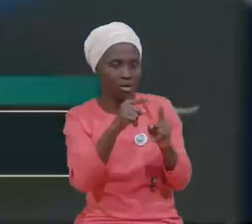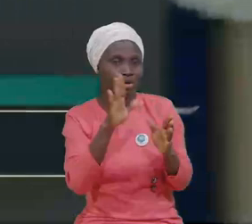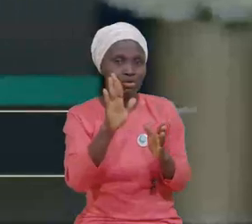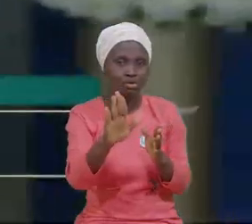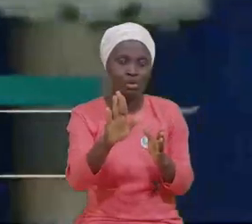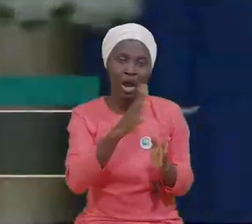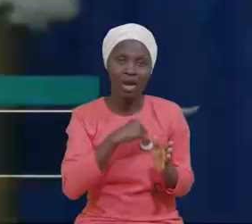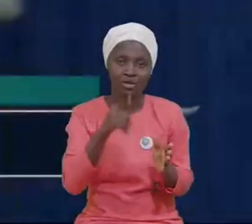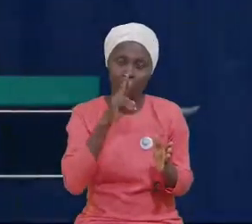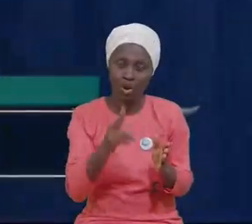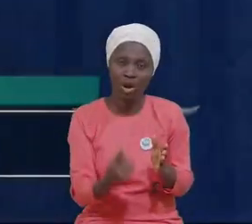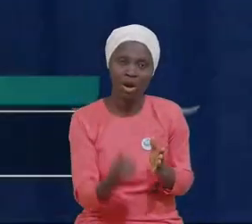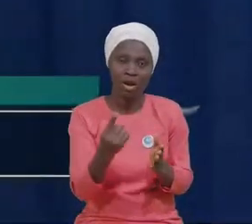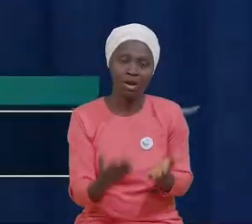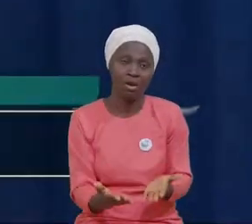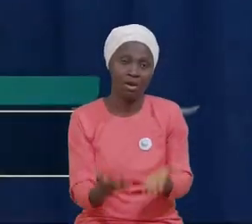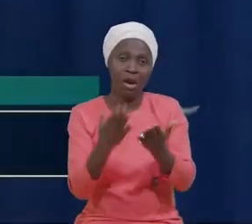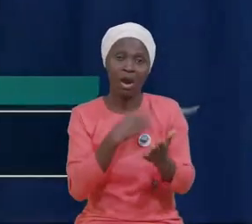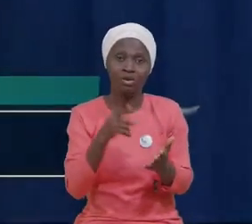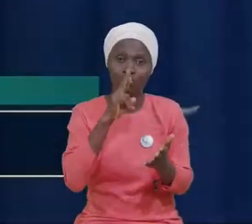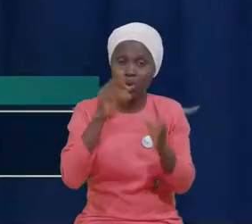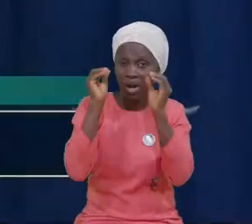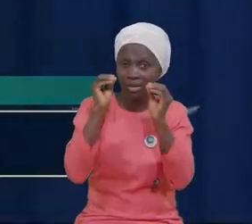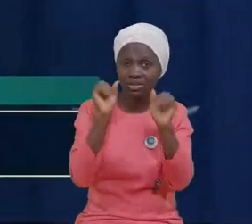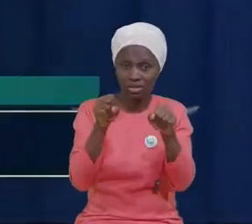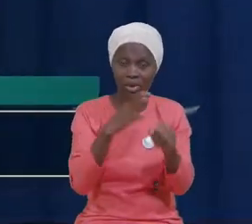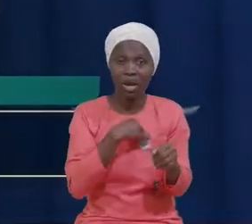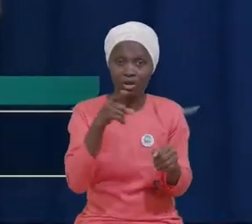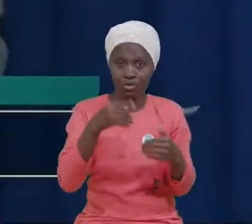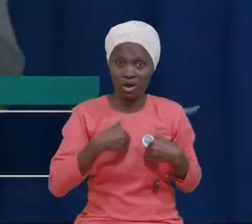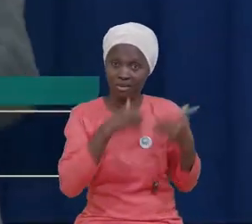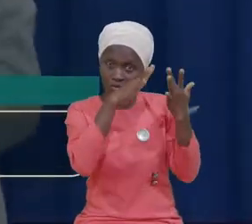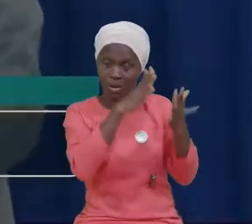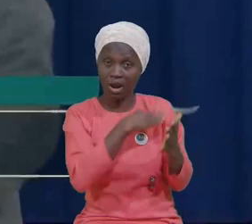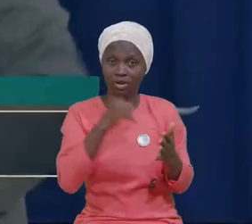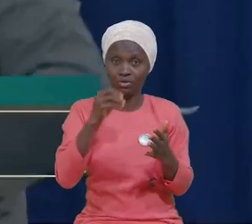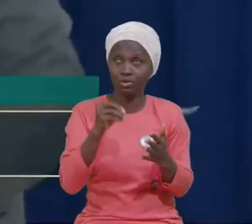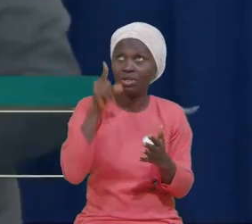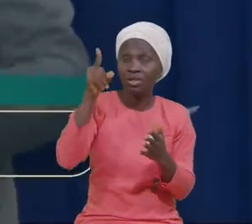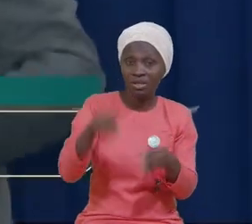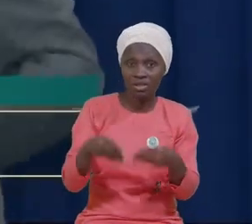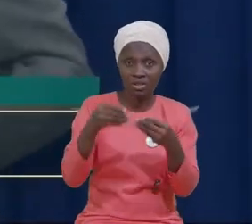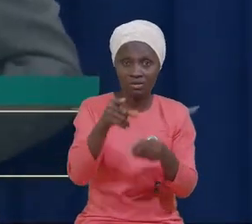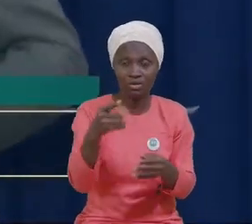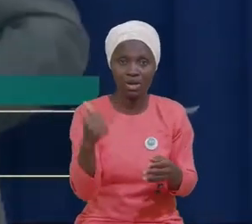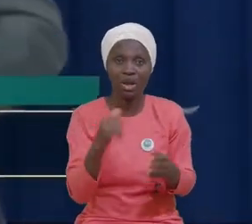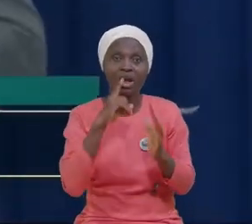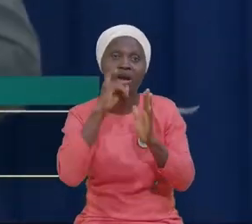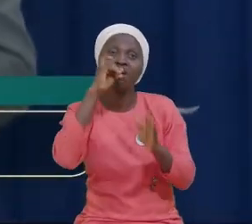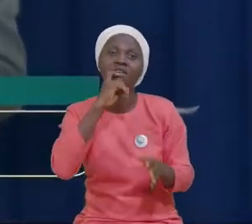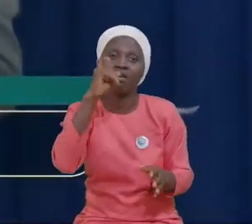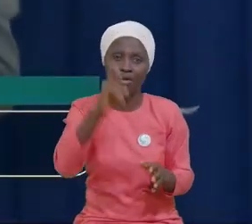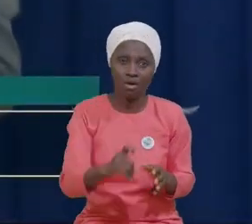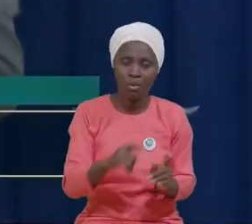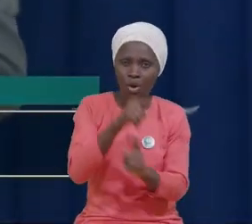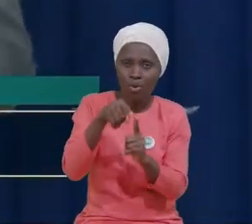Et tu es élevé. Et tu es enseignable. Et tu es plein d'espoir. Alors il te donne le commandement. Quand tu